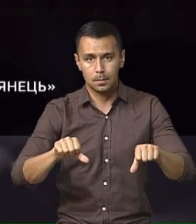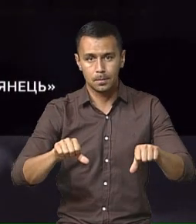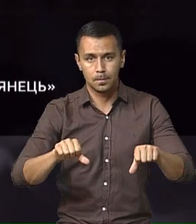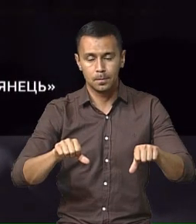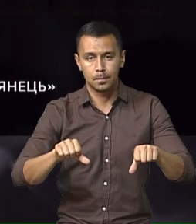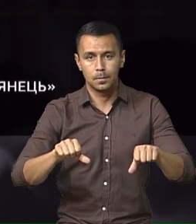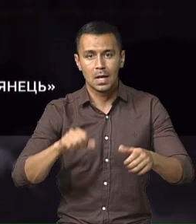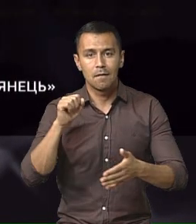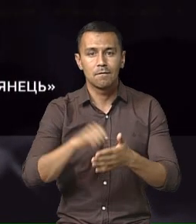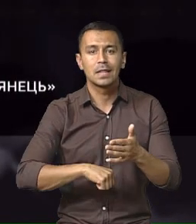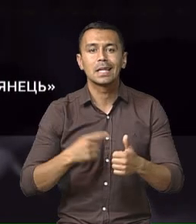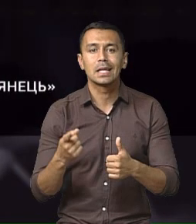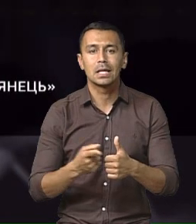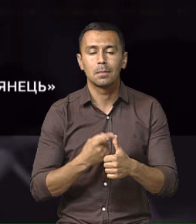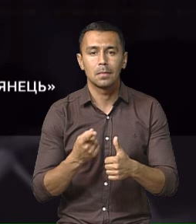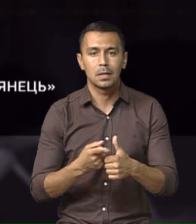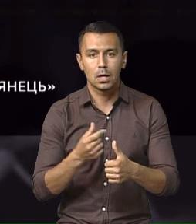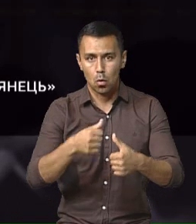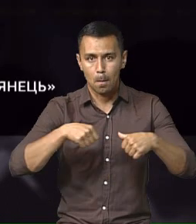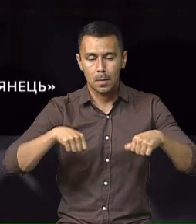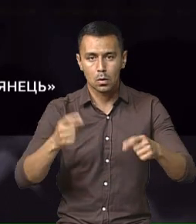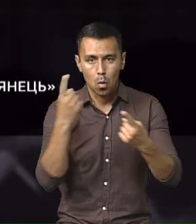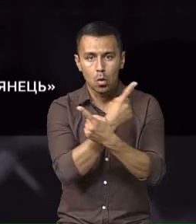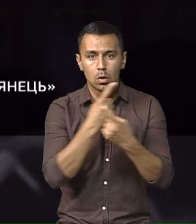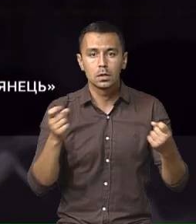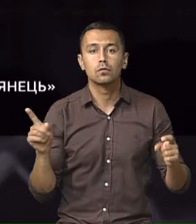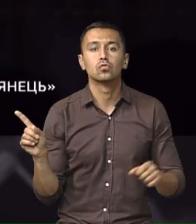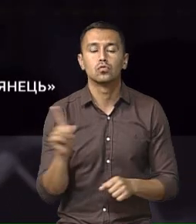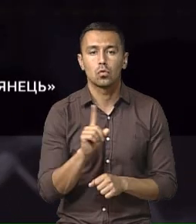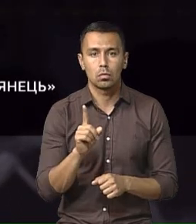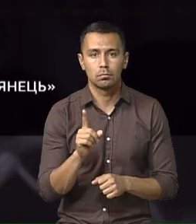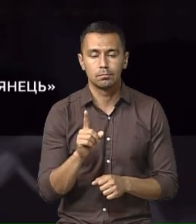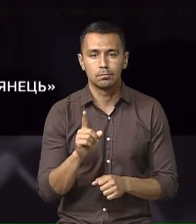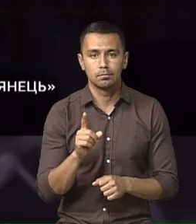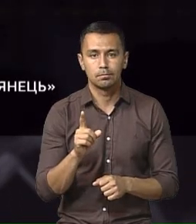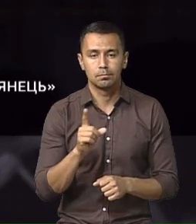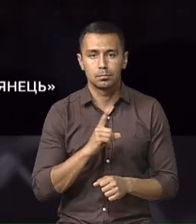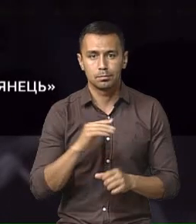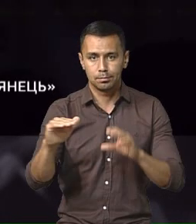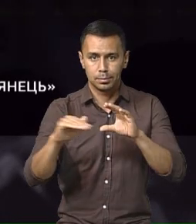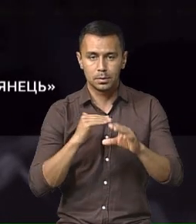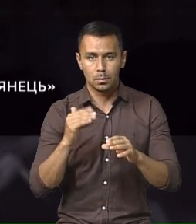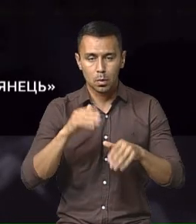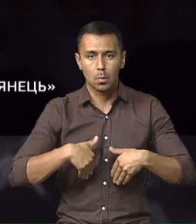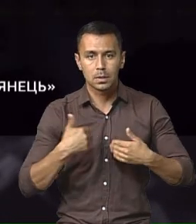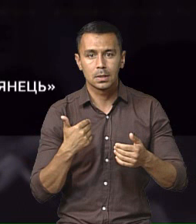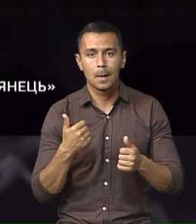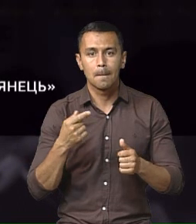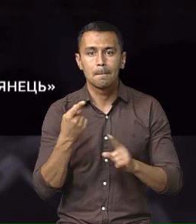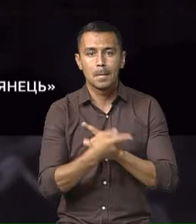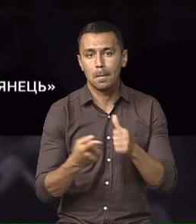Павловський від імені топонімічної комісії оголосив, що поступила пропозиція перейменувати вулицю